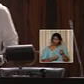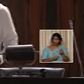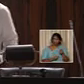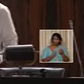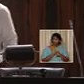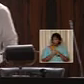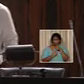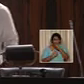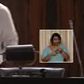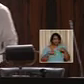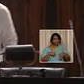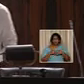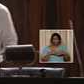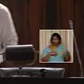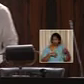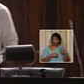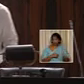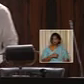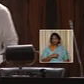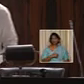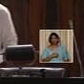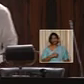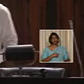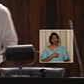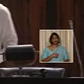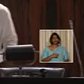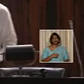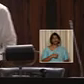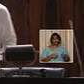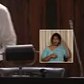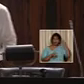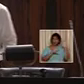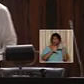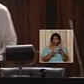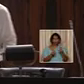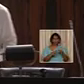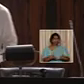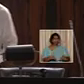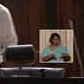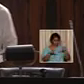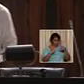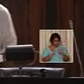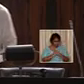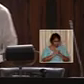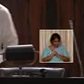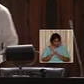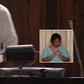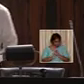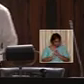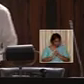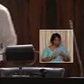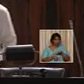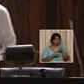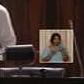हदव वेव कीप्याक मेवेनकोट गवीन नतुलाकसा गोडवेमीन पवतीनो एम तुम मे